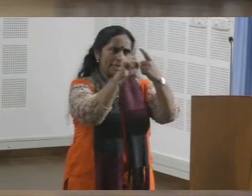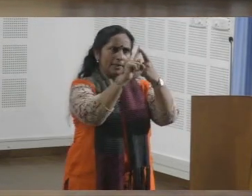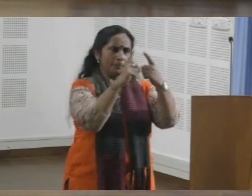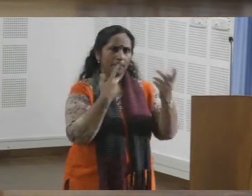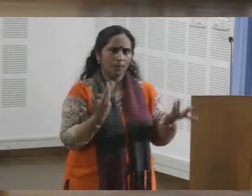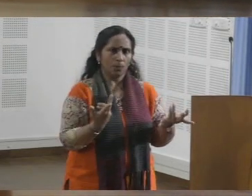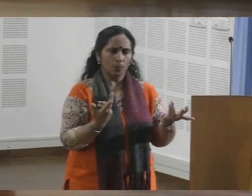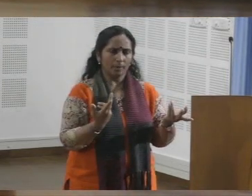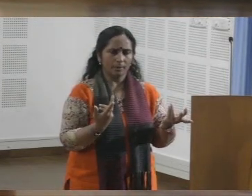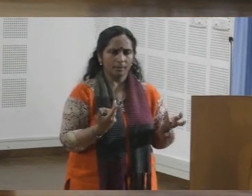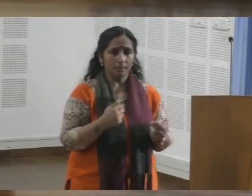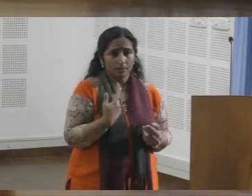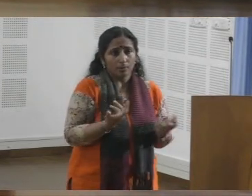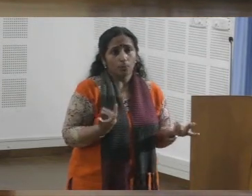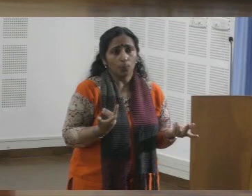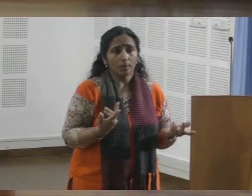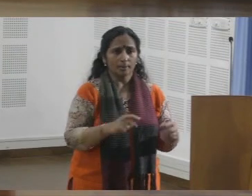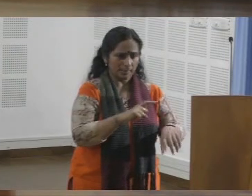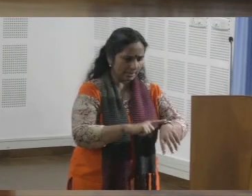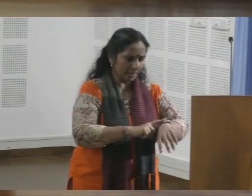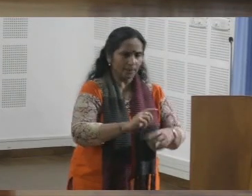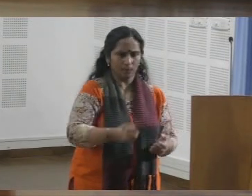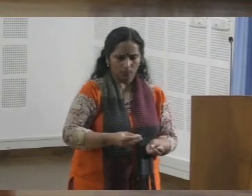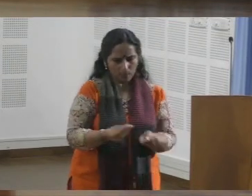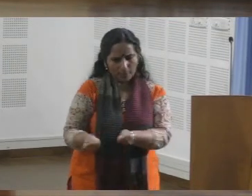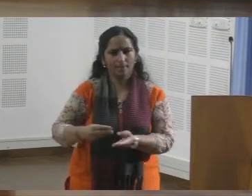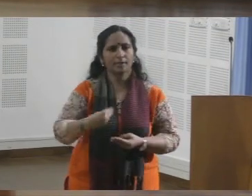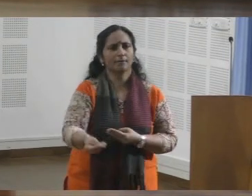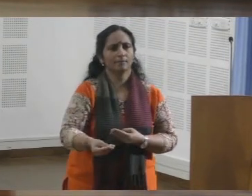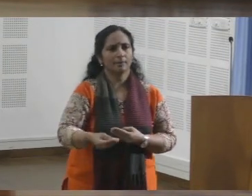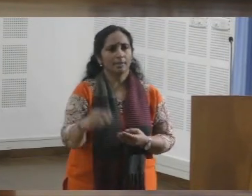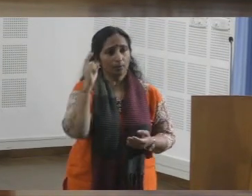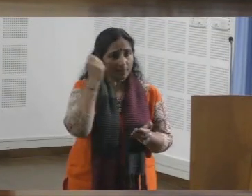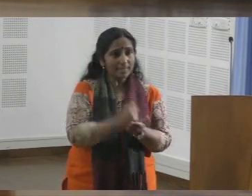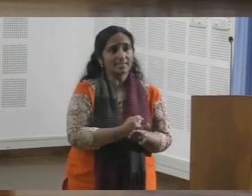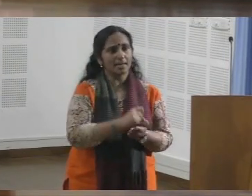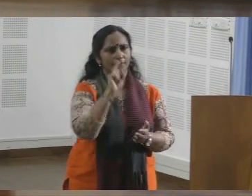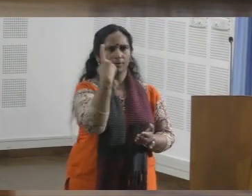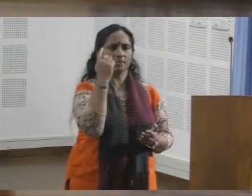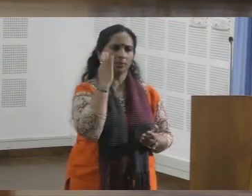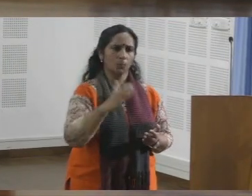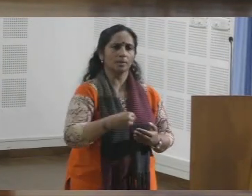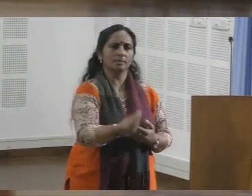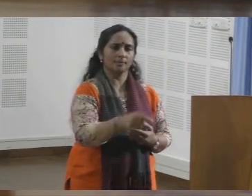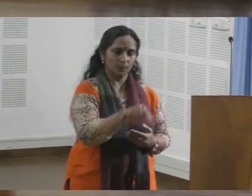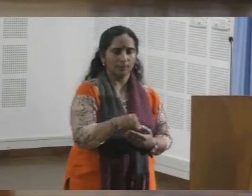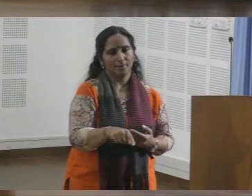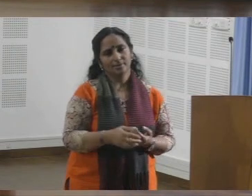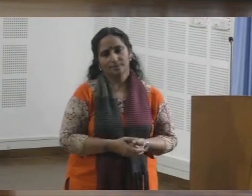അല്ലെങ്കിൽ എന്തിനു വേണ്ടി നമ്മൾ സമയം മാറ്റിവെക്കണം എന്ന് ഞാനാണല്ലോ തീരുമാനിക്കണത്. അപ്പോൾ ഫസ്റ്റ് പ്രിഫറൻസ് ഞാൻ ഇതിനായിരുന്നു